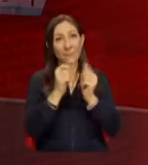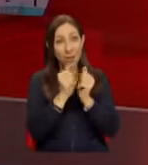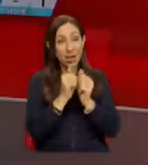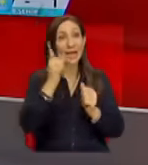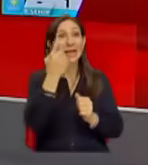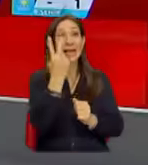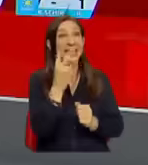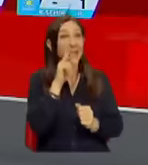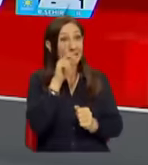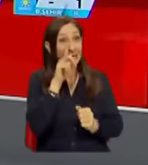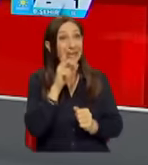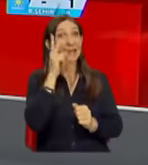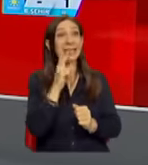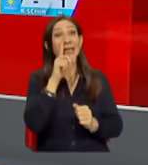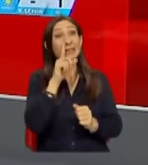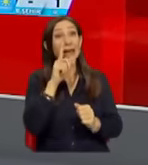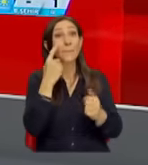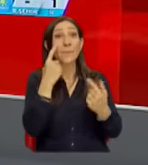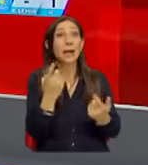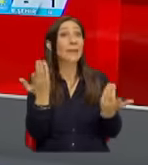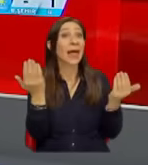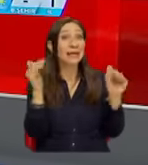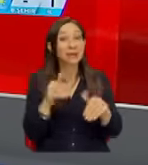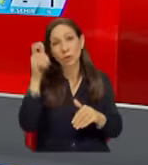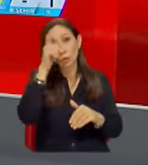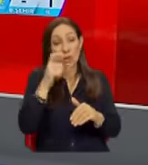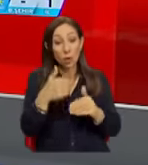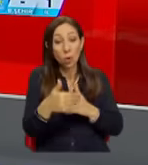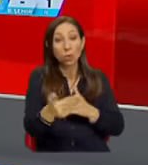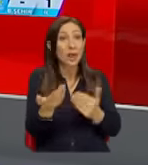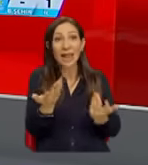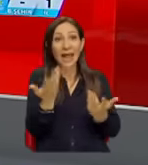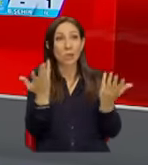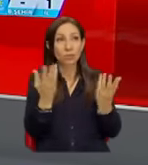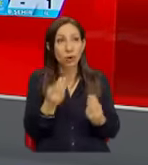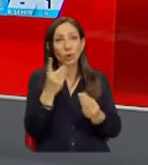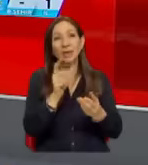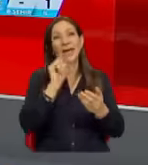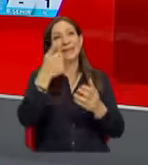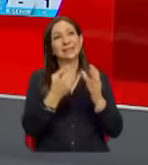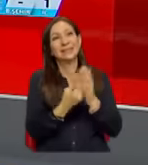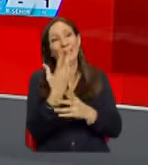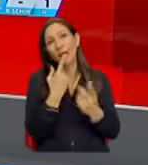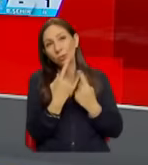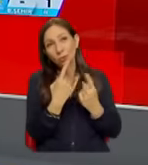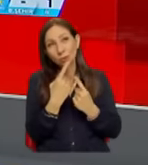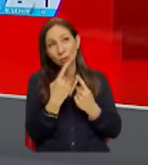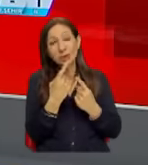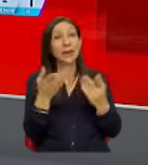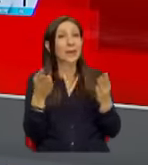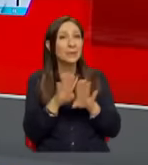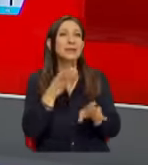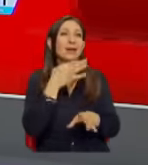2 Nisan ve 2 Nisan bakalım neler getirecek, Türkiye'nin önüne neler getirecek, onu da yarın sabah konuşuruz.